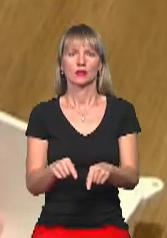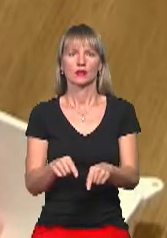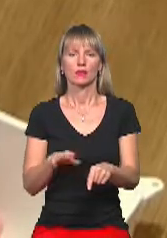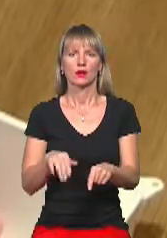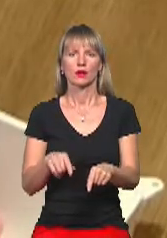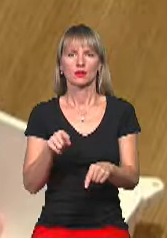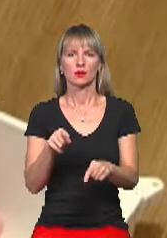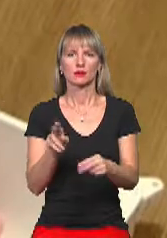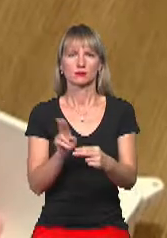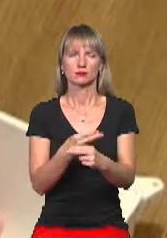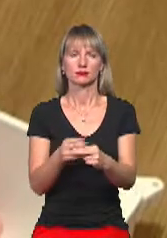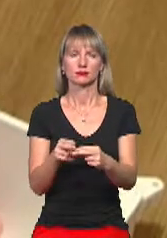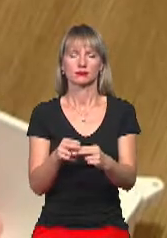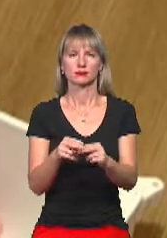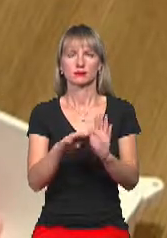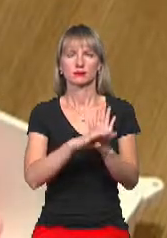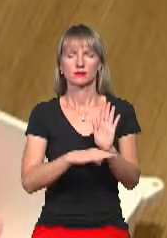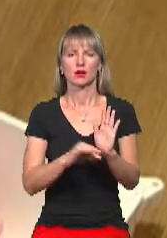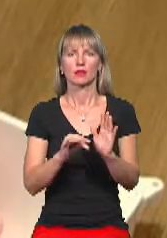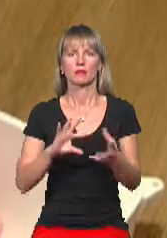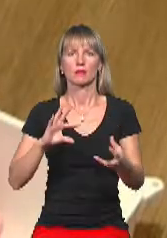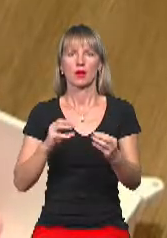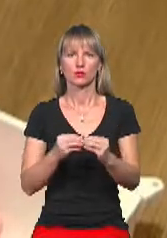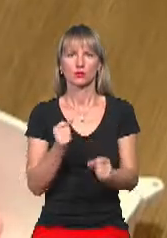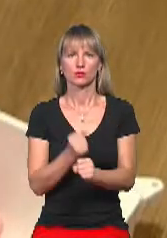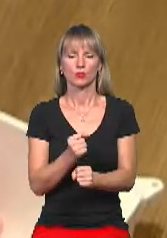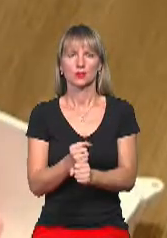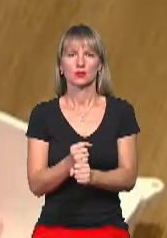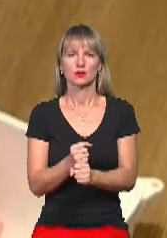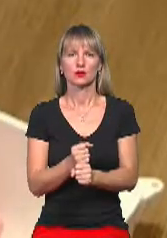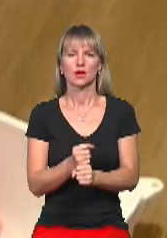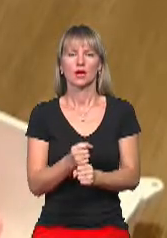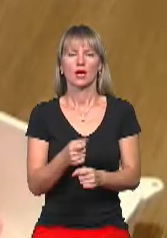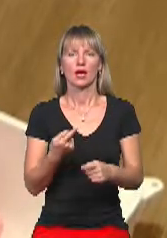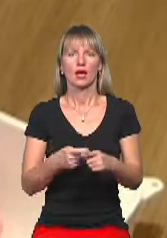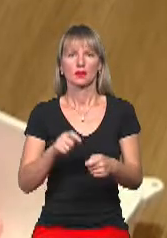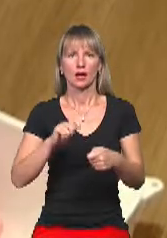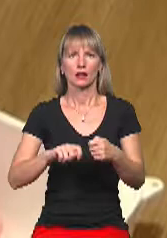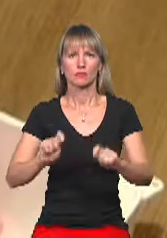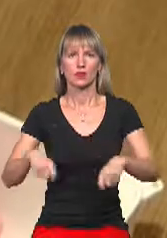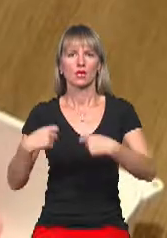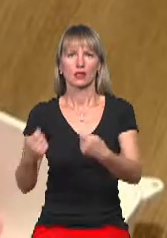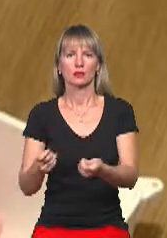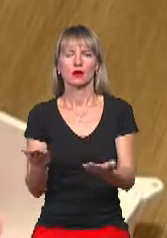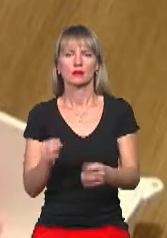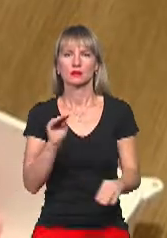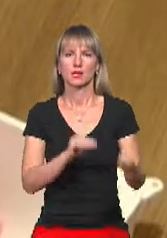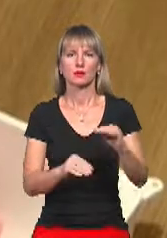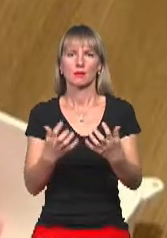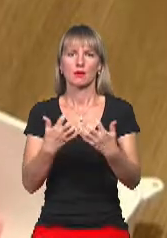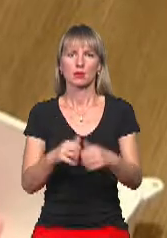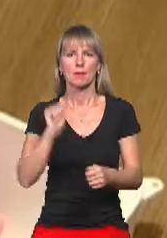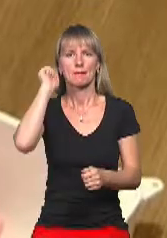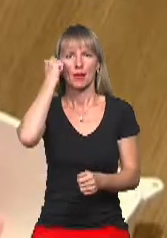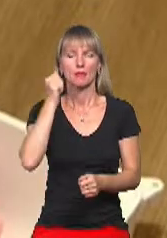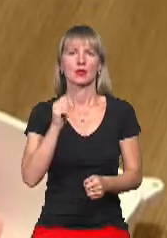классифицируются они и делается их подсчет. Эти данные передаются на контроллер, который состоит из процессора, память и